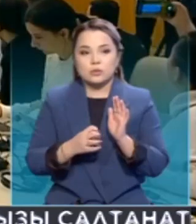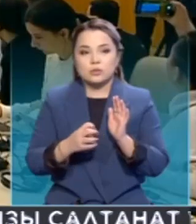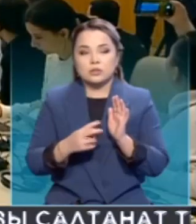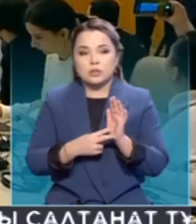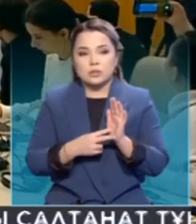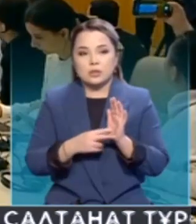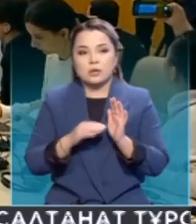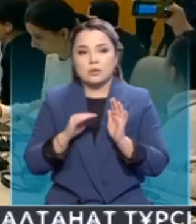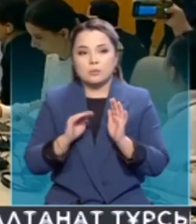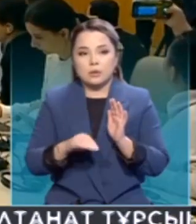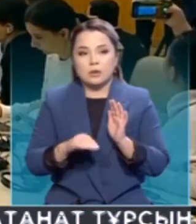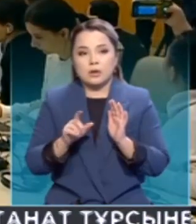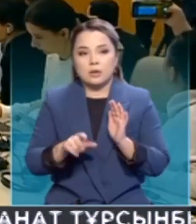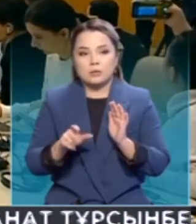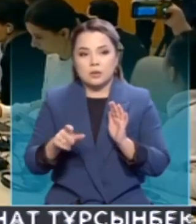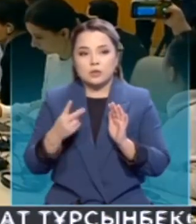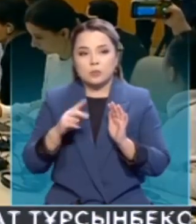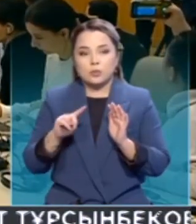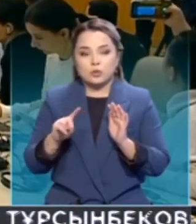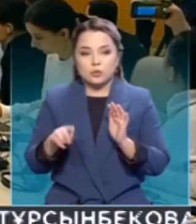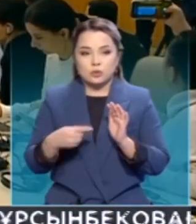200 907 адам, немесе